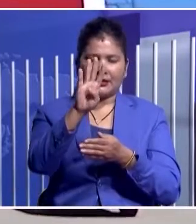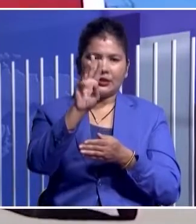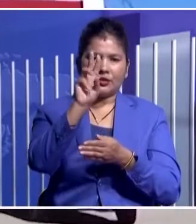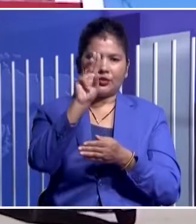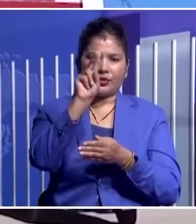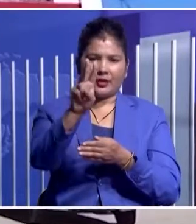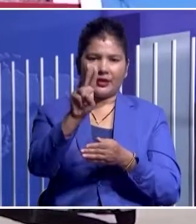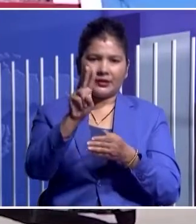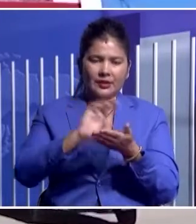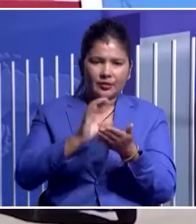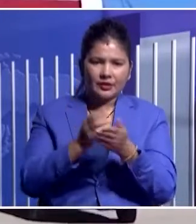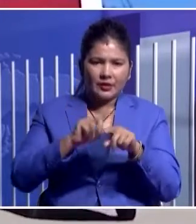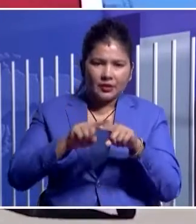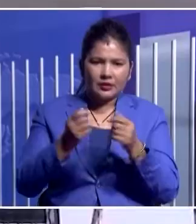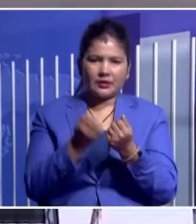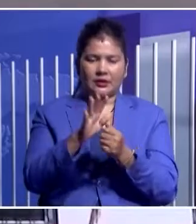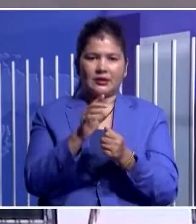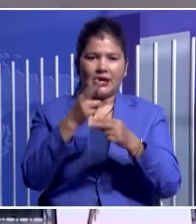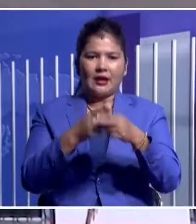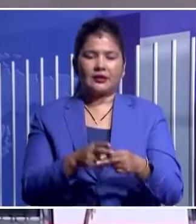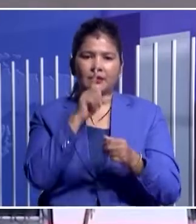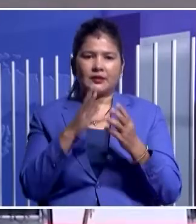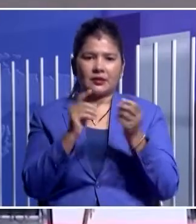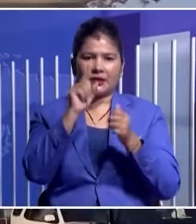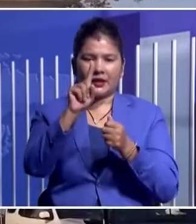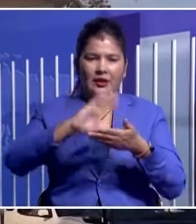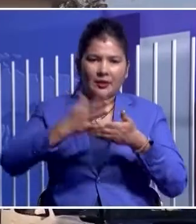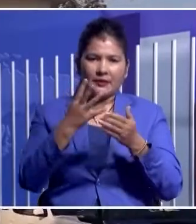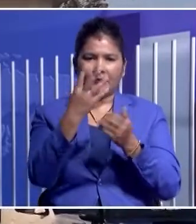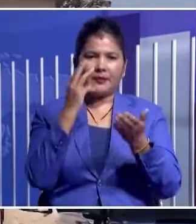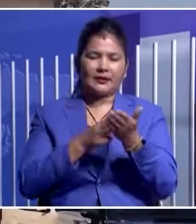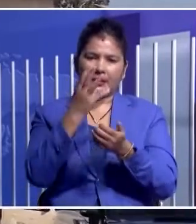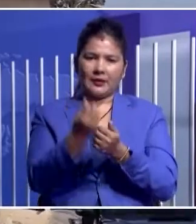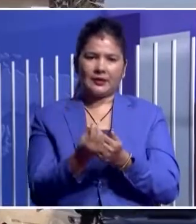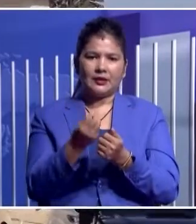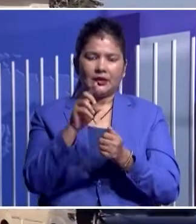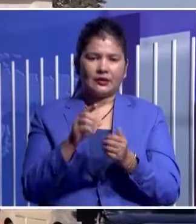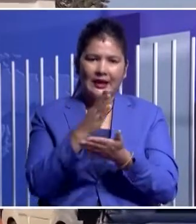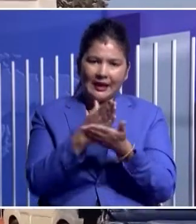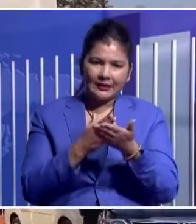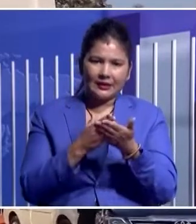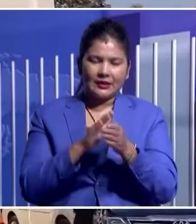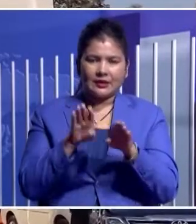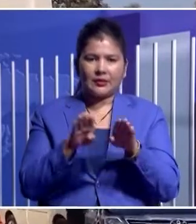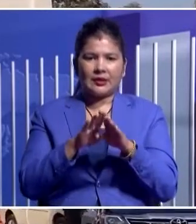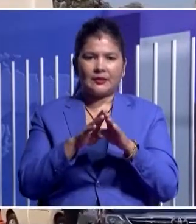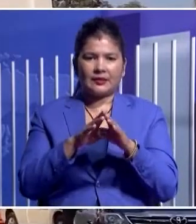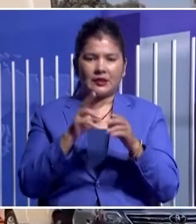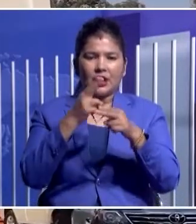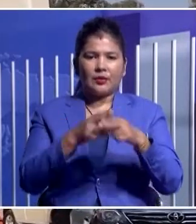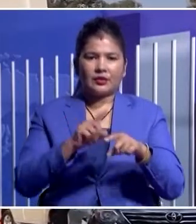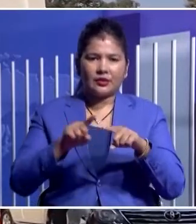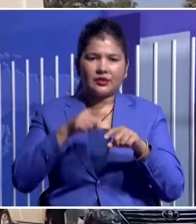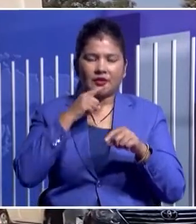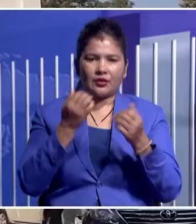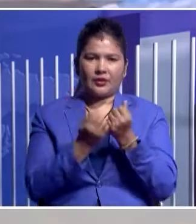पुँजीगत खर्च गरेका छन्। आर्थिक वर्ष सकिन महिना दिन मात्रै बाँकी रहँदा समेत आधा बराबर पनि बजेट खर्च गर्न